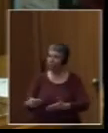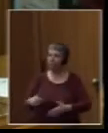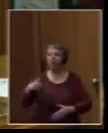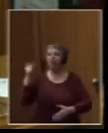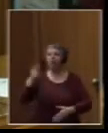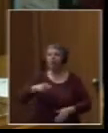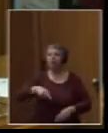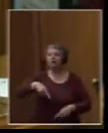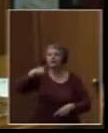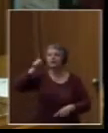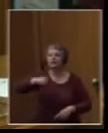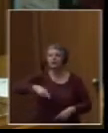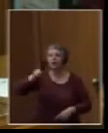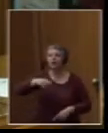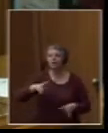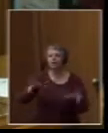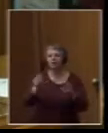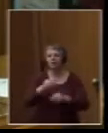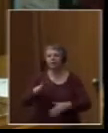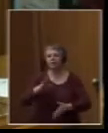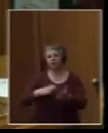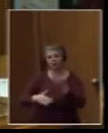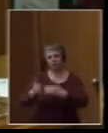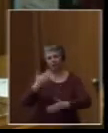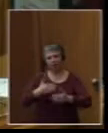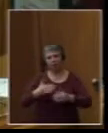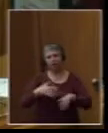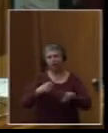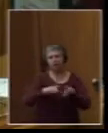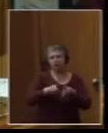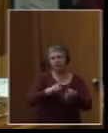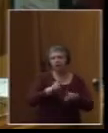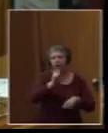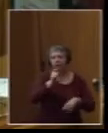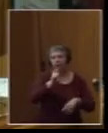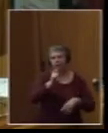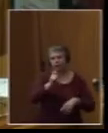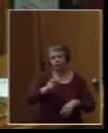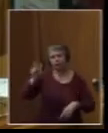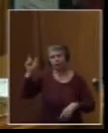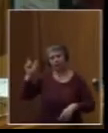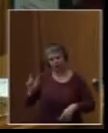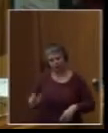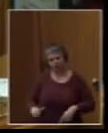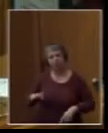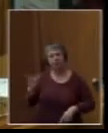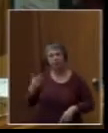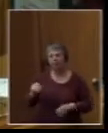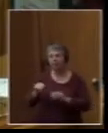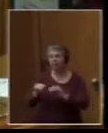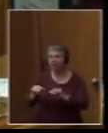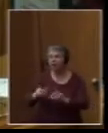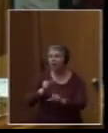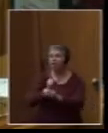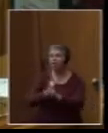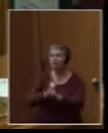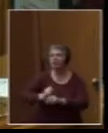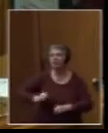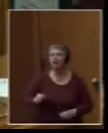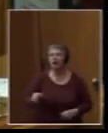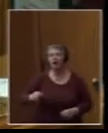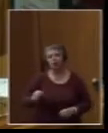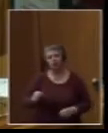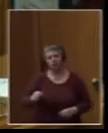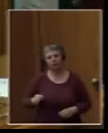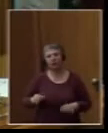για την πολιτική και συγχαίρει τους διοργανωτές, έχοντας ως εκπαιδευτικός ειδικής αγωγής ασχοληθεί σε βάθος και ουσιαστικά με τα θέματα